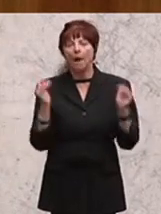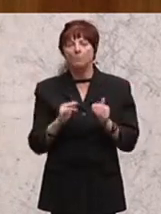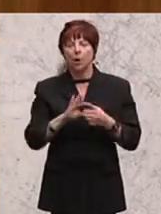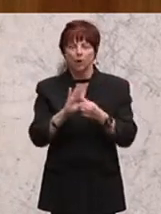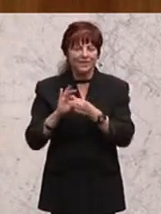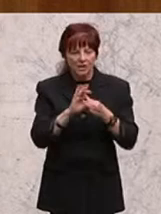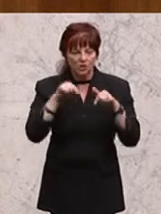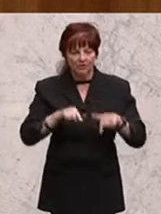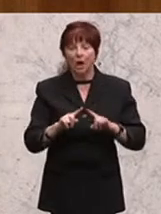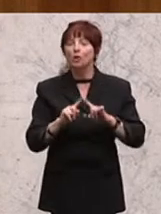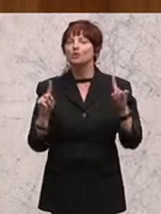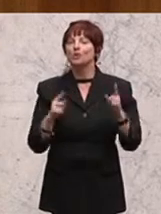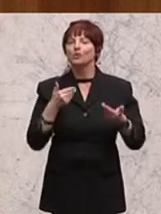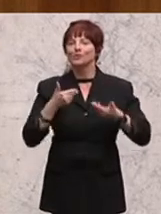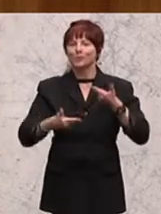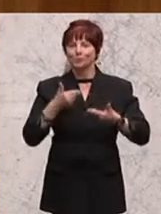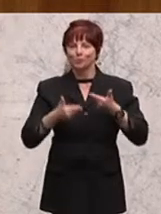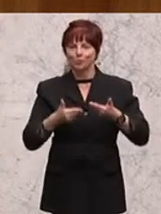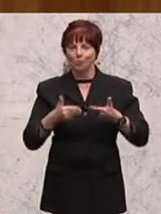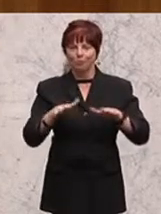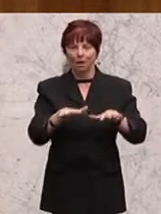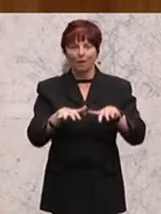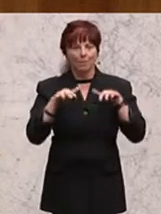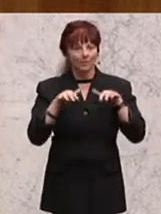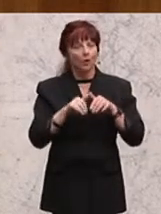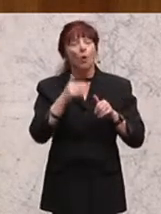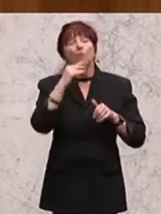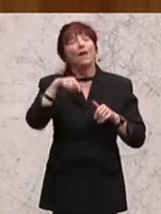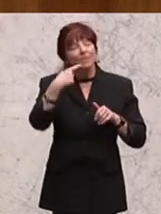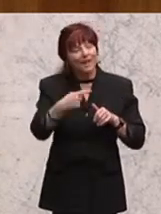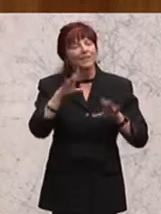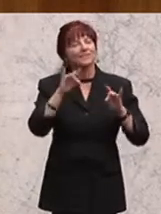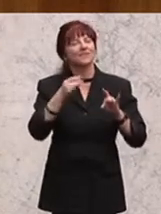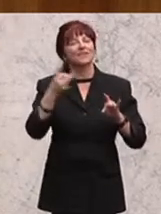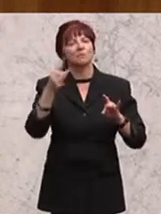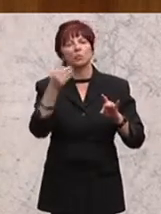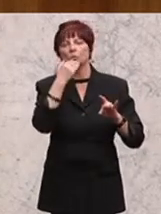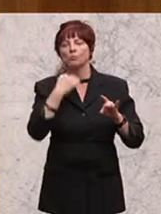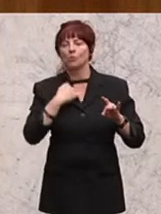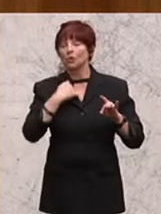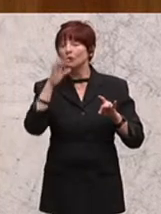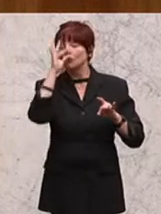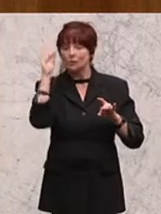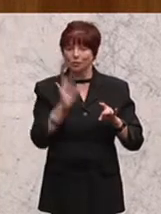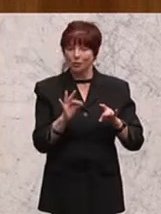einer Sondersitzung. Und ich möchte in den nächsten 10 Minuten den Versuch eines